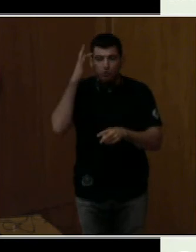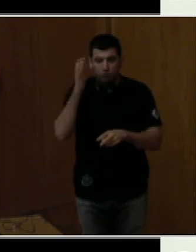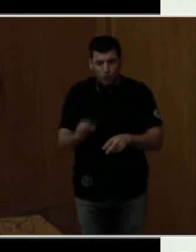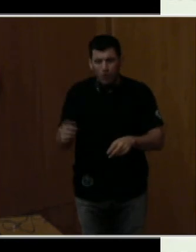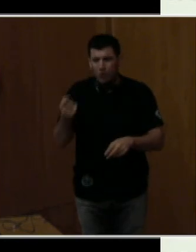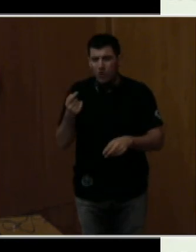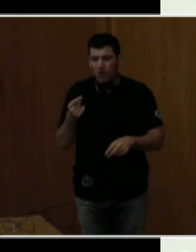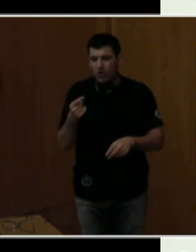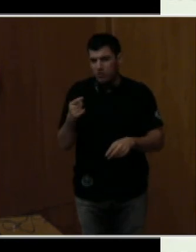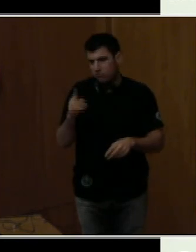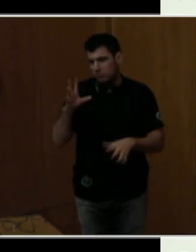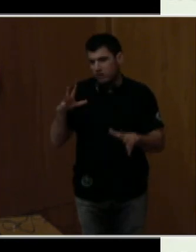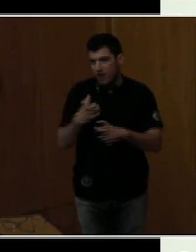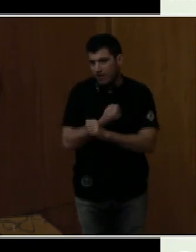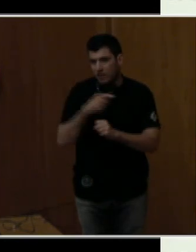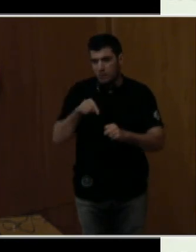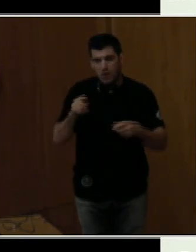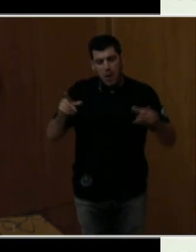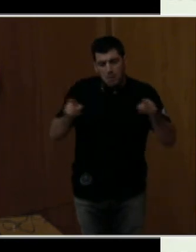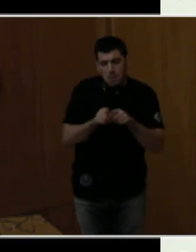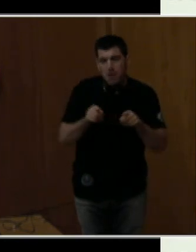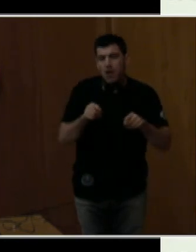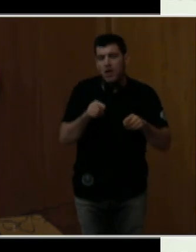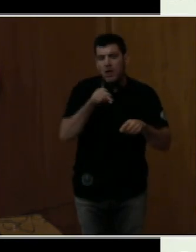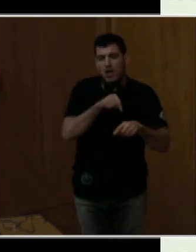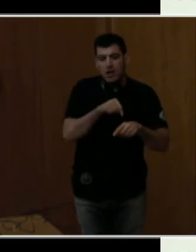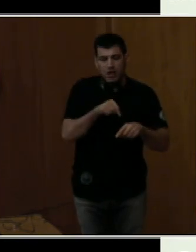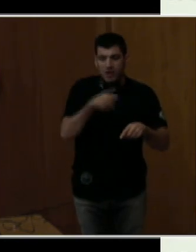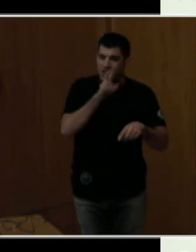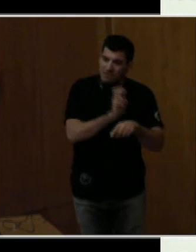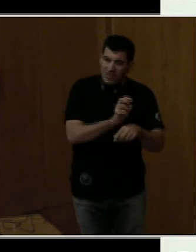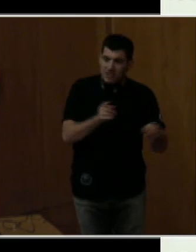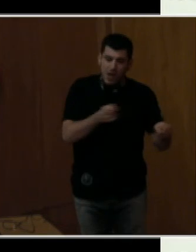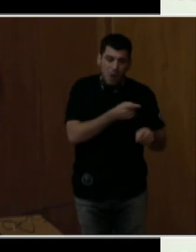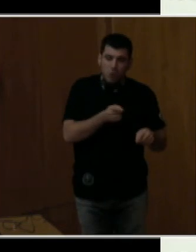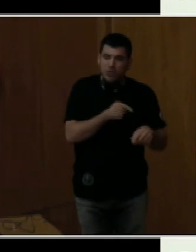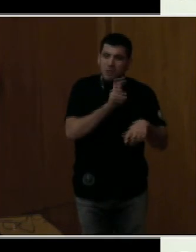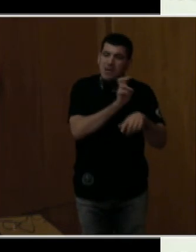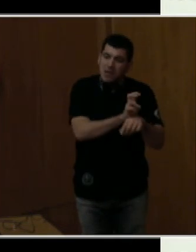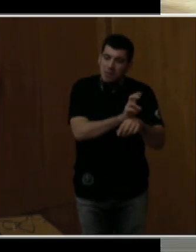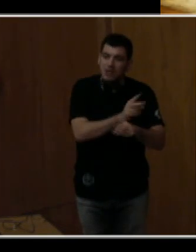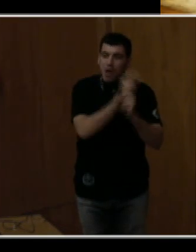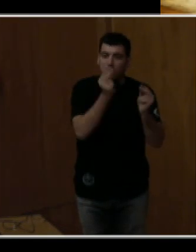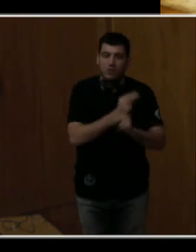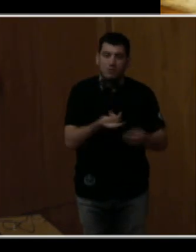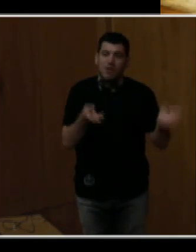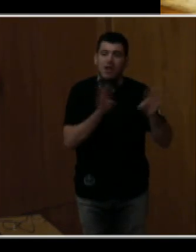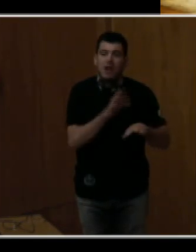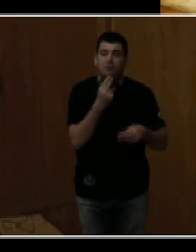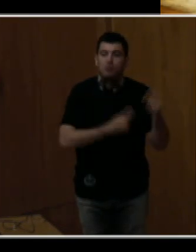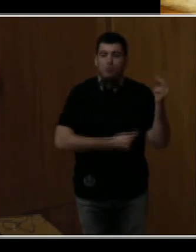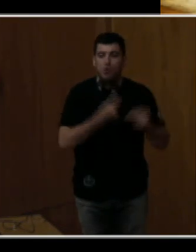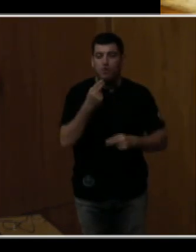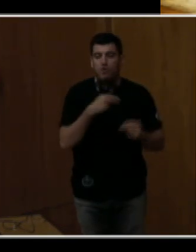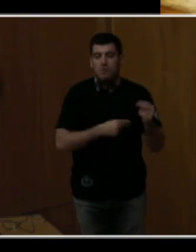διαστάσεις των μνημών και να υποκαταστήσει εκεί πέρα τη λειτουργία της αποθήκευσης. Εδώ βέβαια υπάρχει ένα πρόβλημα με το